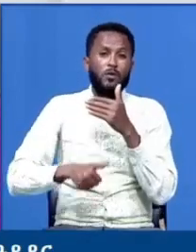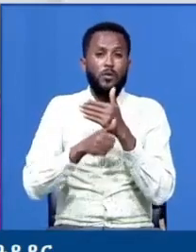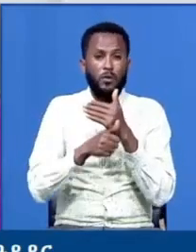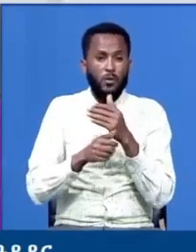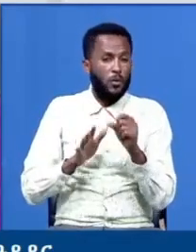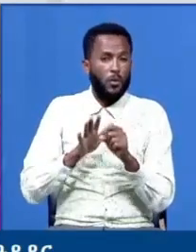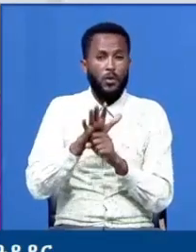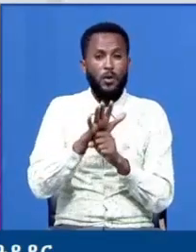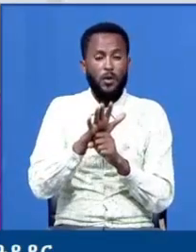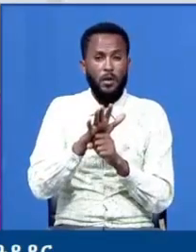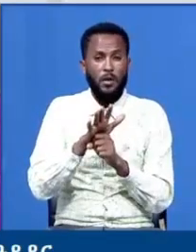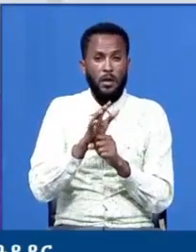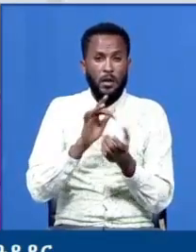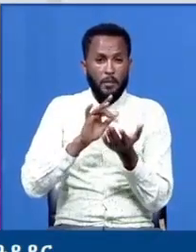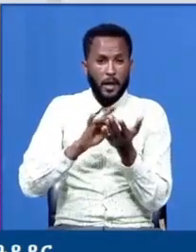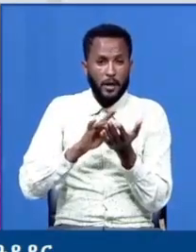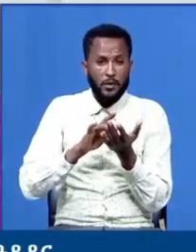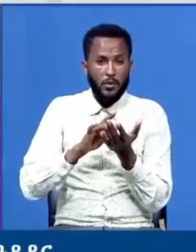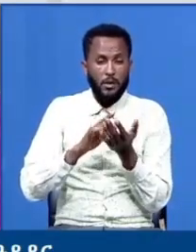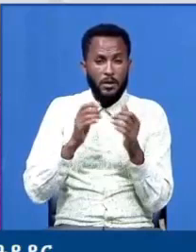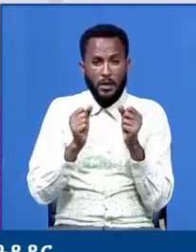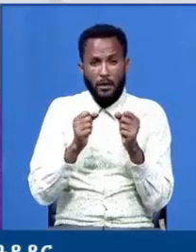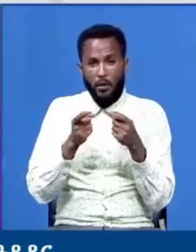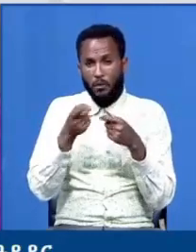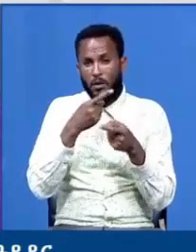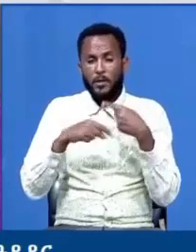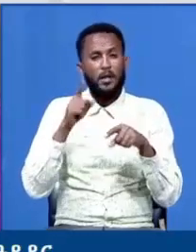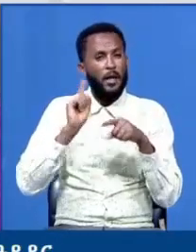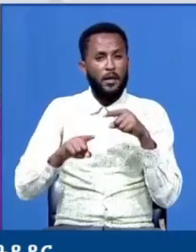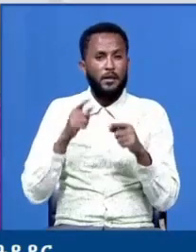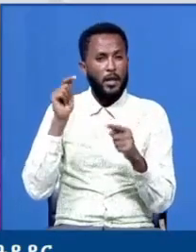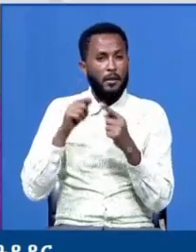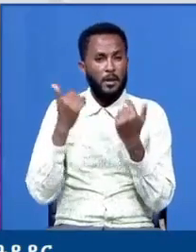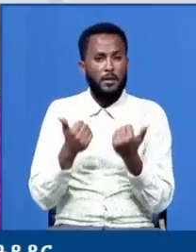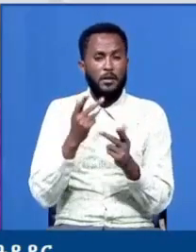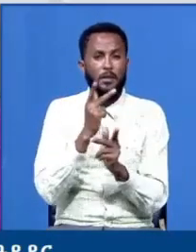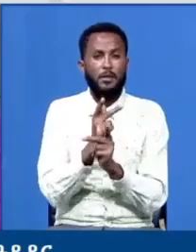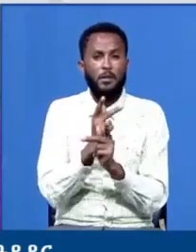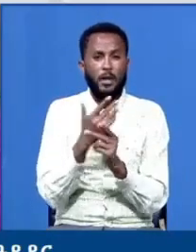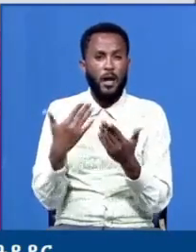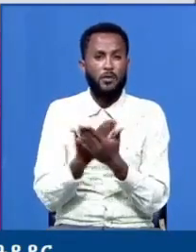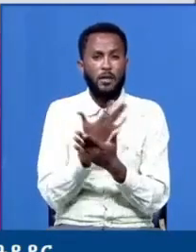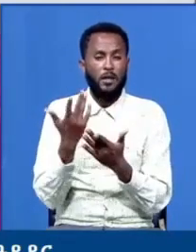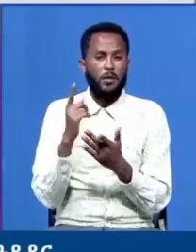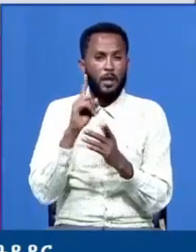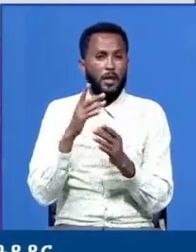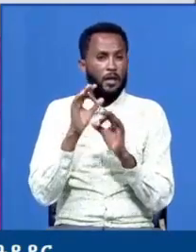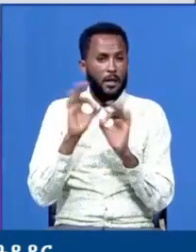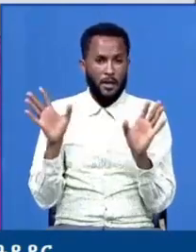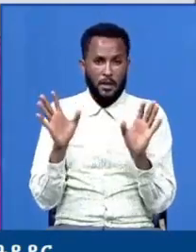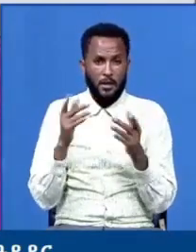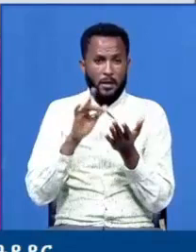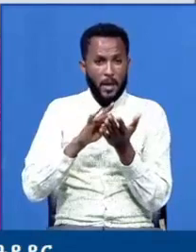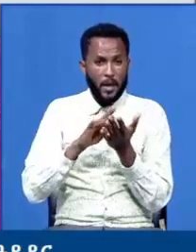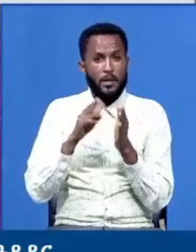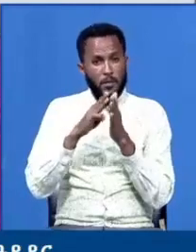እኹል መድሓኒት ኹን ፀባ ኹን ክመፀና ይከኣለን ስቲል ንፅበና ዘለና ሓድሽ ነገር ወላ ሓደ የለን ማለት ክኸውን ድሕር ኮይኑ እቲ